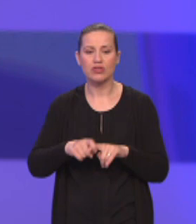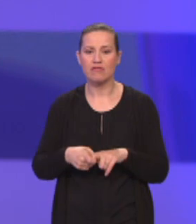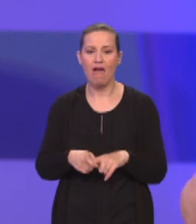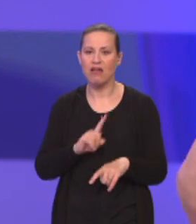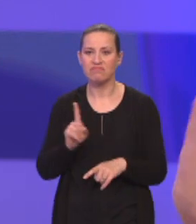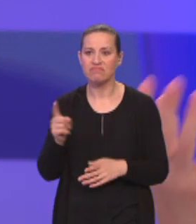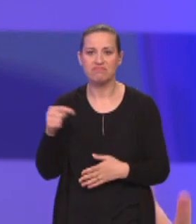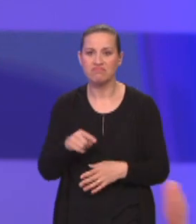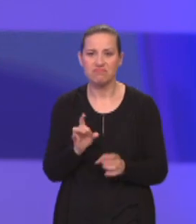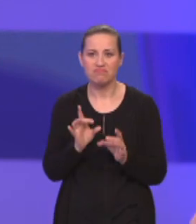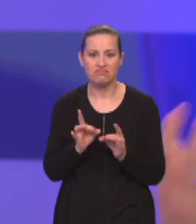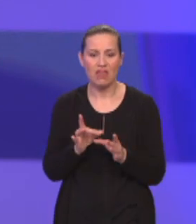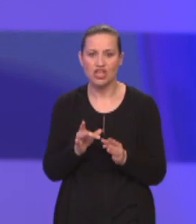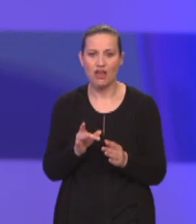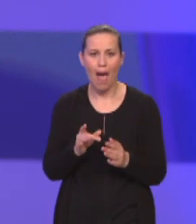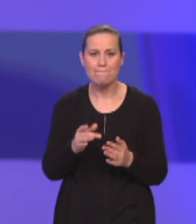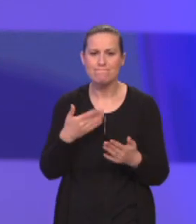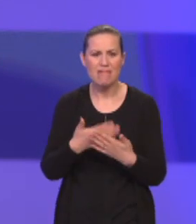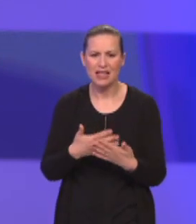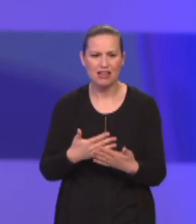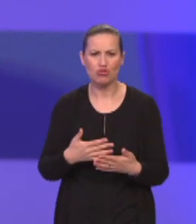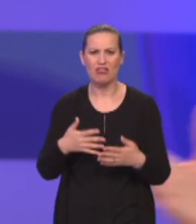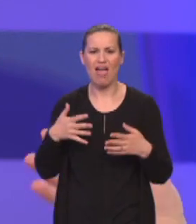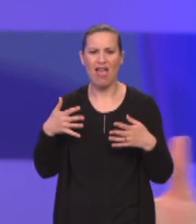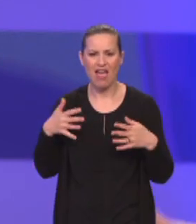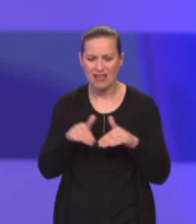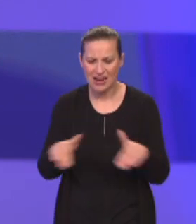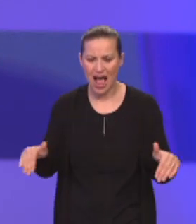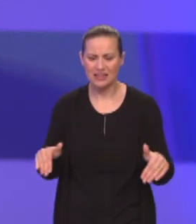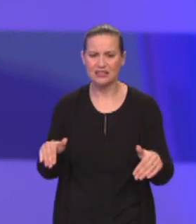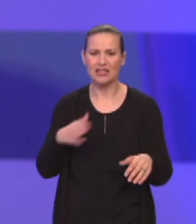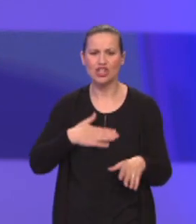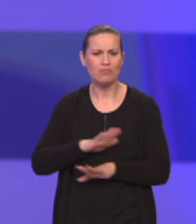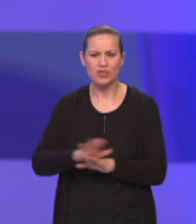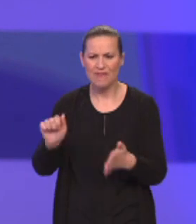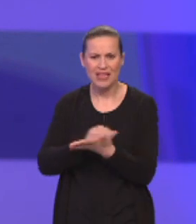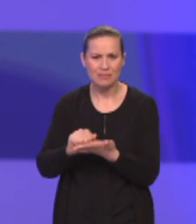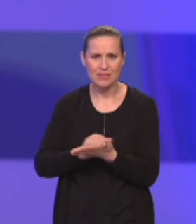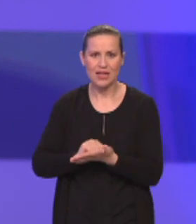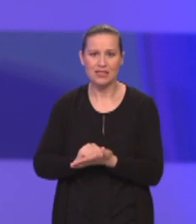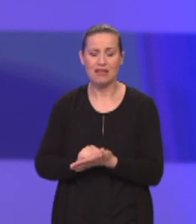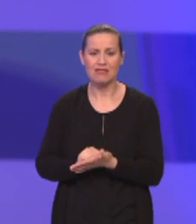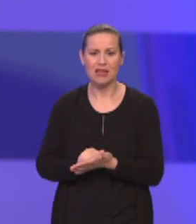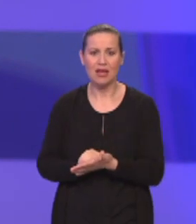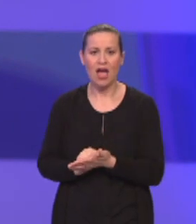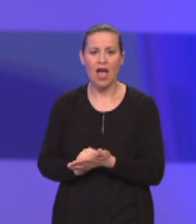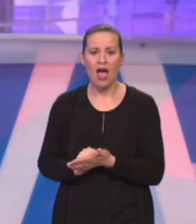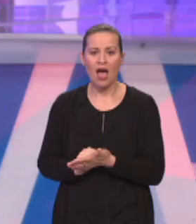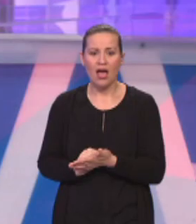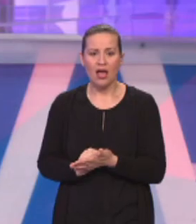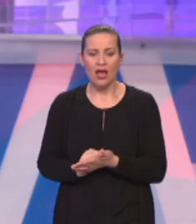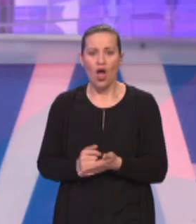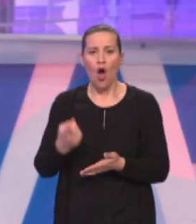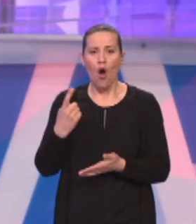dolaze, nikakve predrasude, nikakve granice. Želimo izbrisati sve te predrasude kojima smo danas itekako opterećeni.